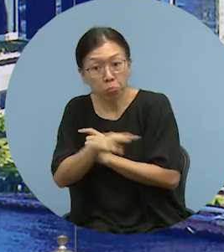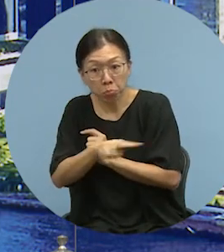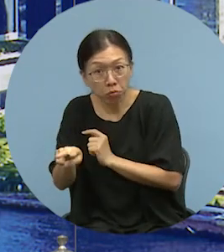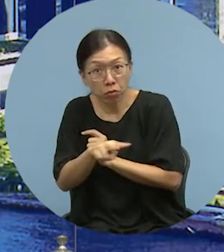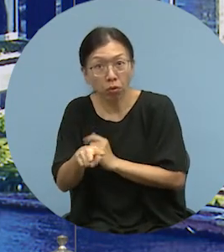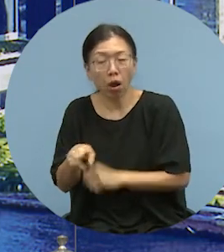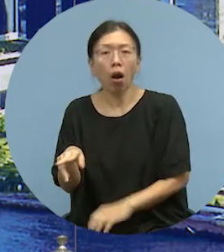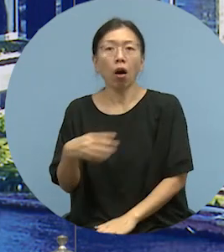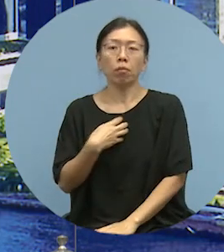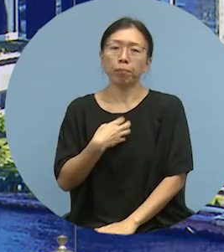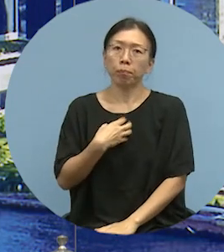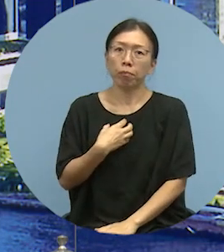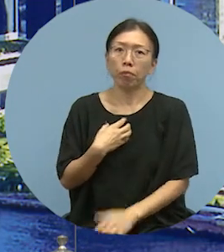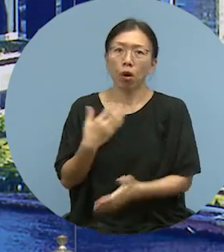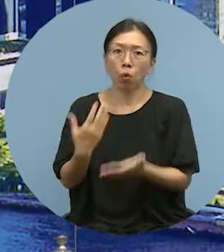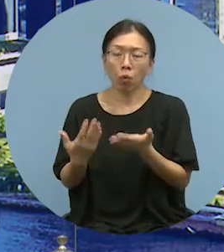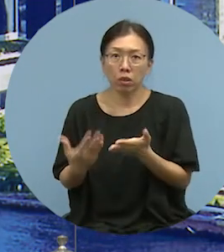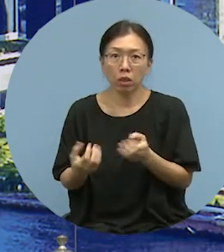好擔心，就話係咪已經